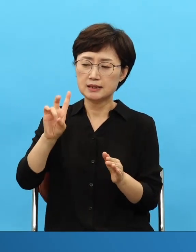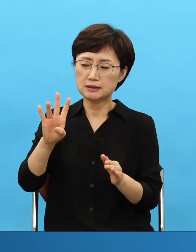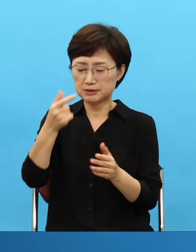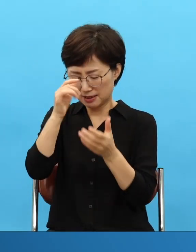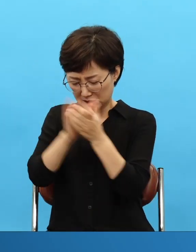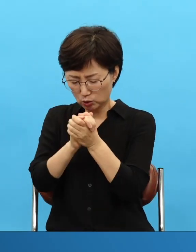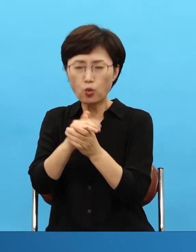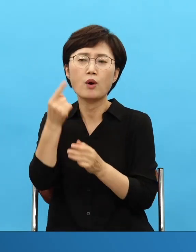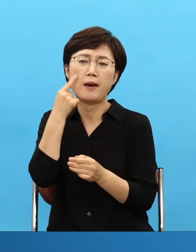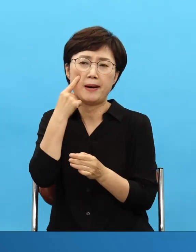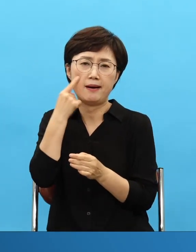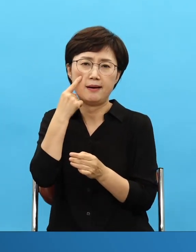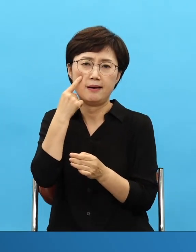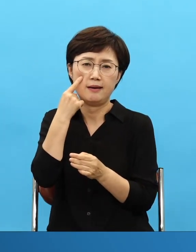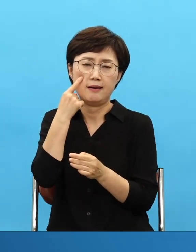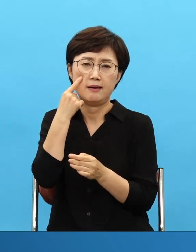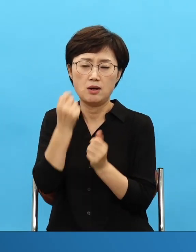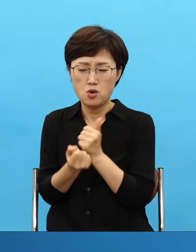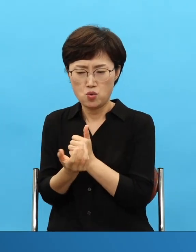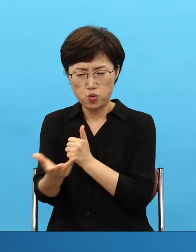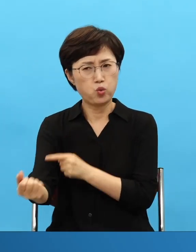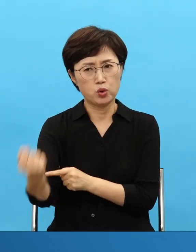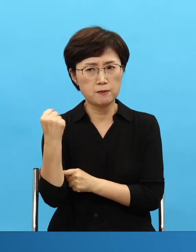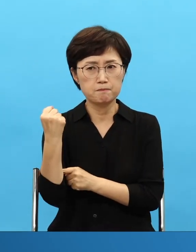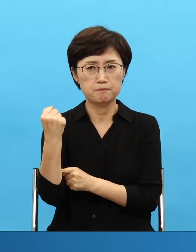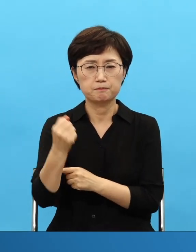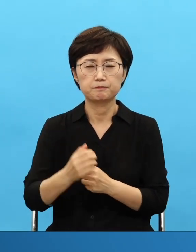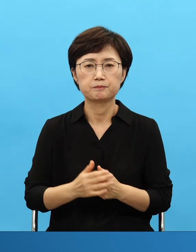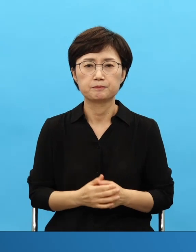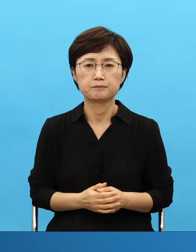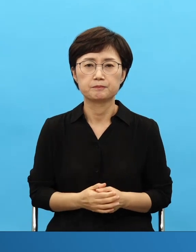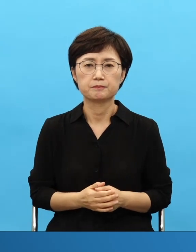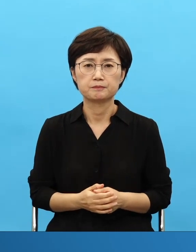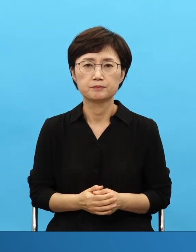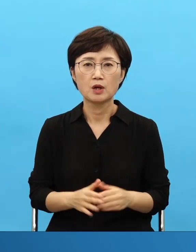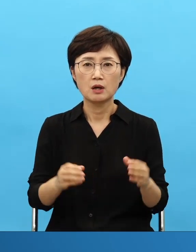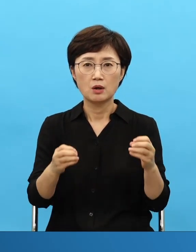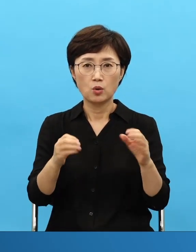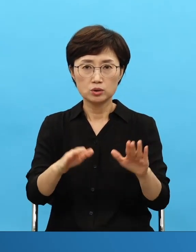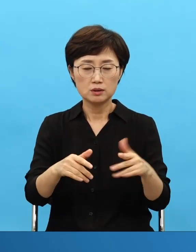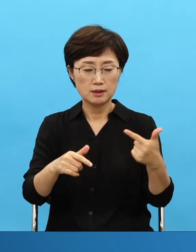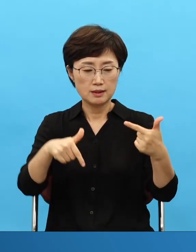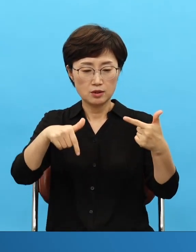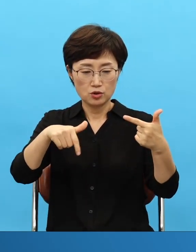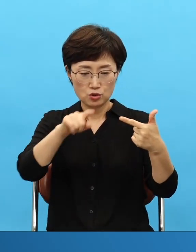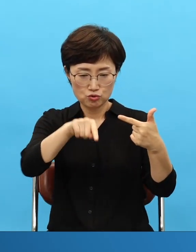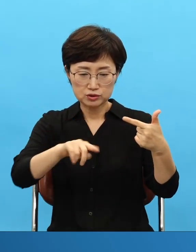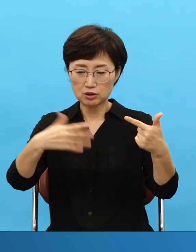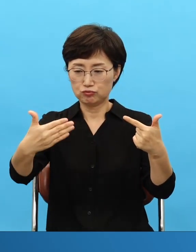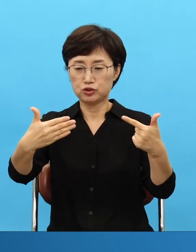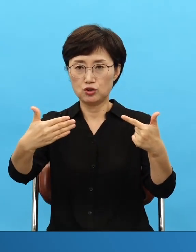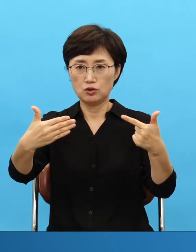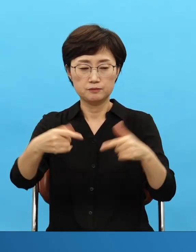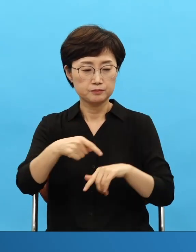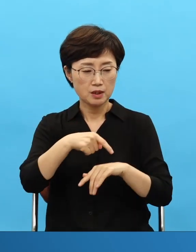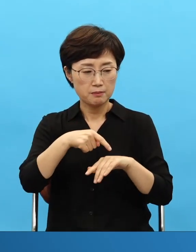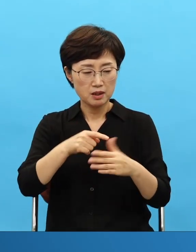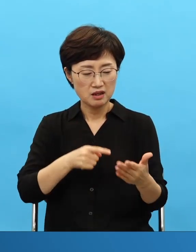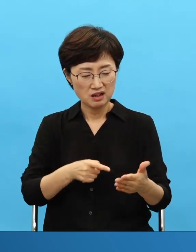it brings you the greatest happiness. With that, you can change the entire world. 9절에 그랬죠. It says this in verse 9. 낙심하지